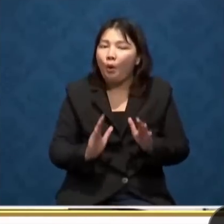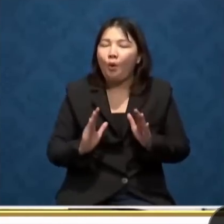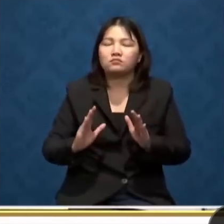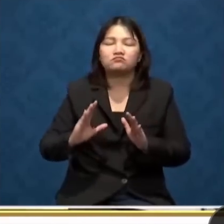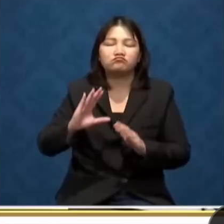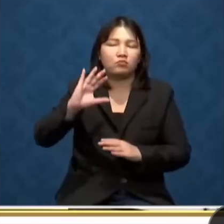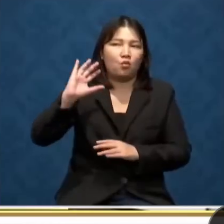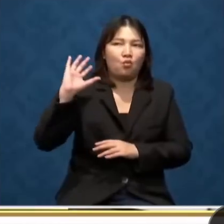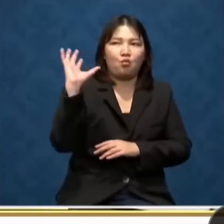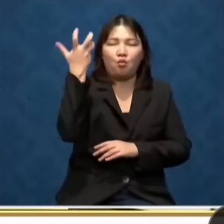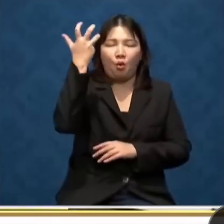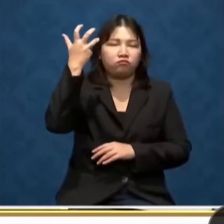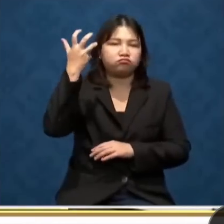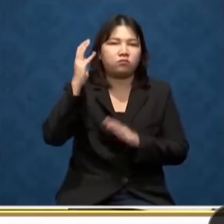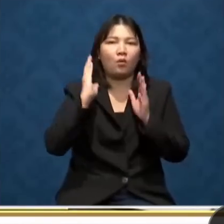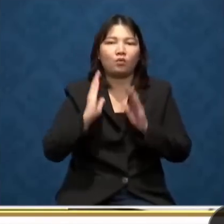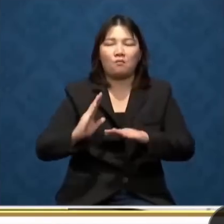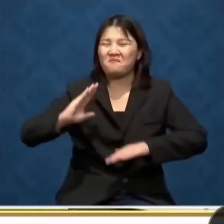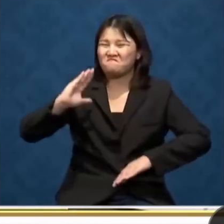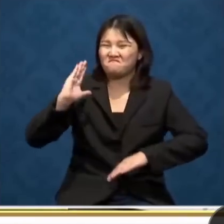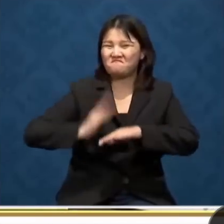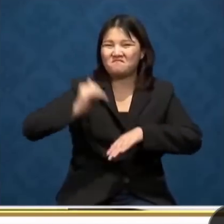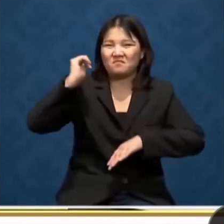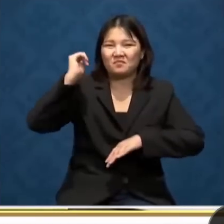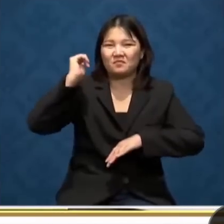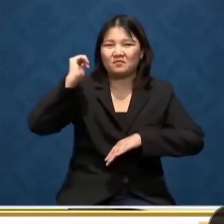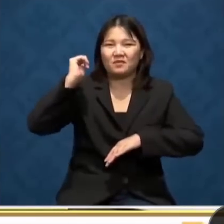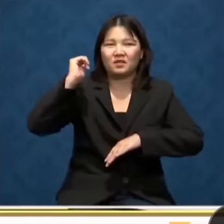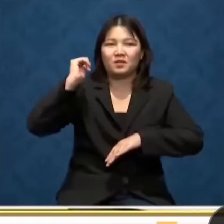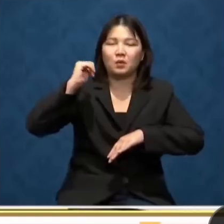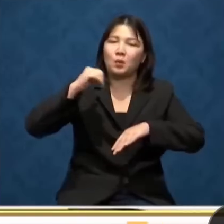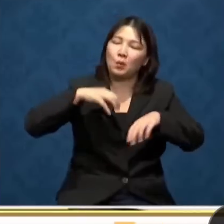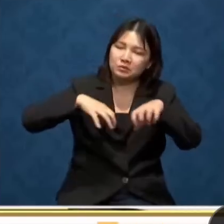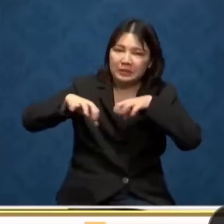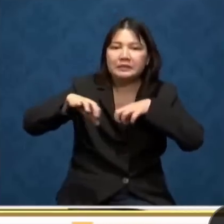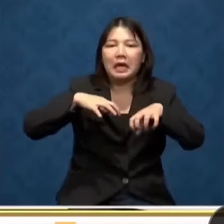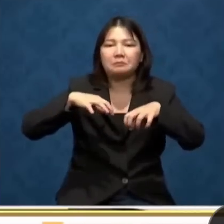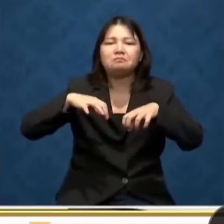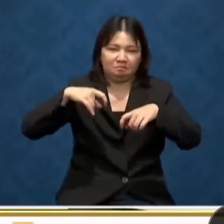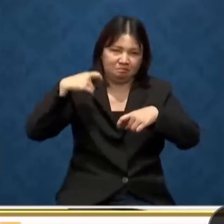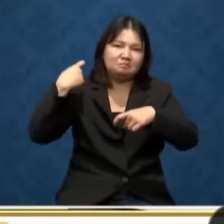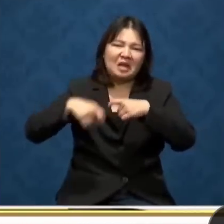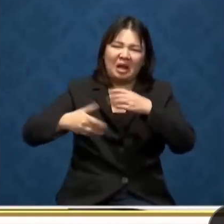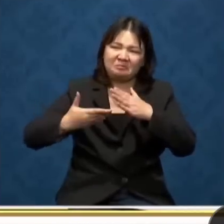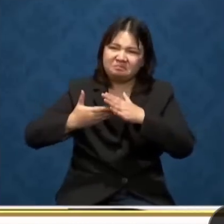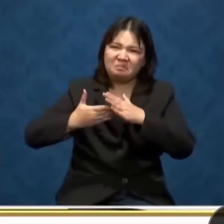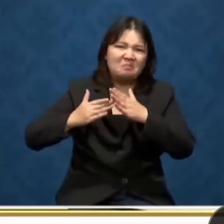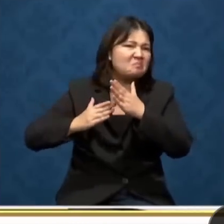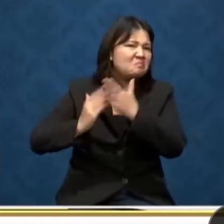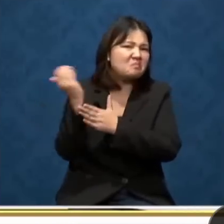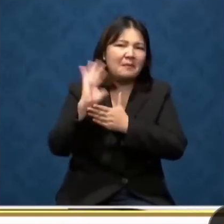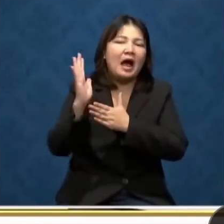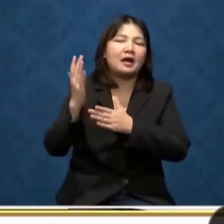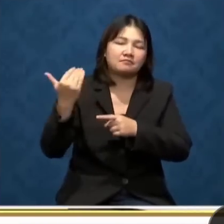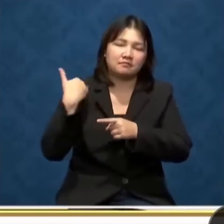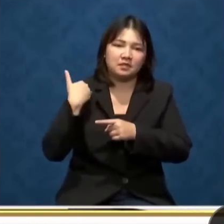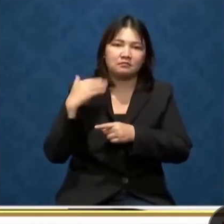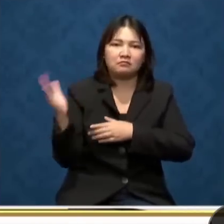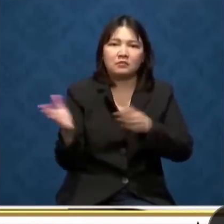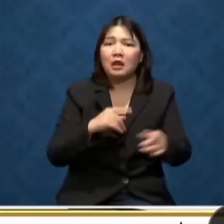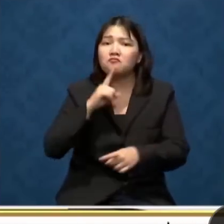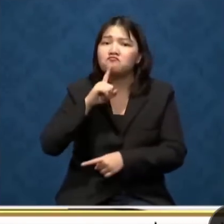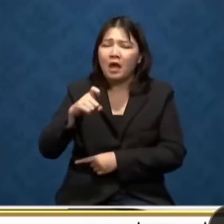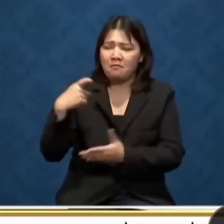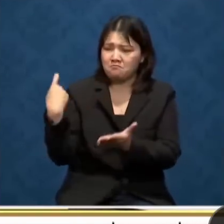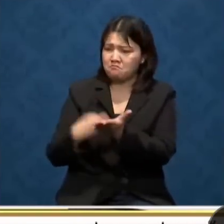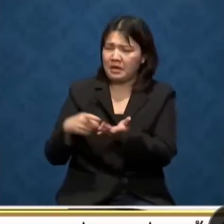ระดับโลก หนักบรหลงทุนมืออาชีพยัไม่ค่อยประสบผสเซแล้วกองทุนประกนสังคมมีอะไรเป็หกป